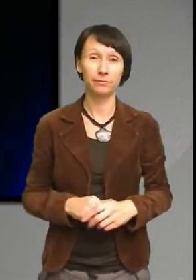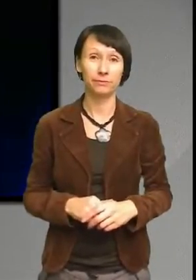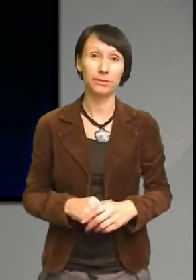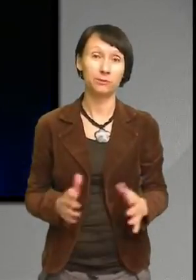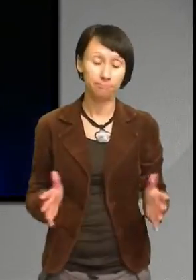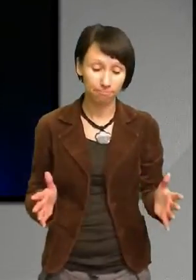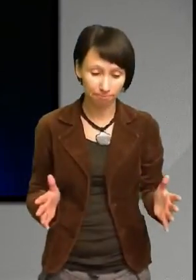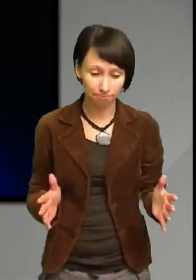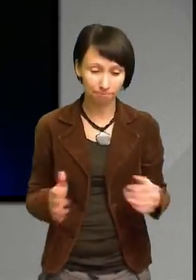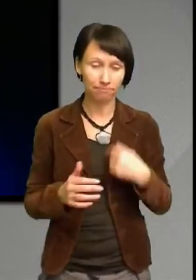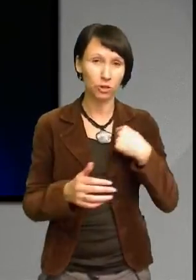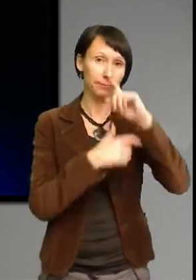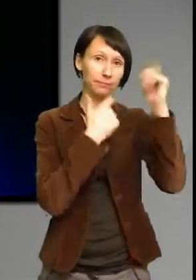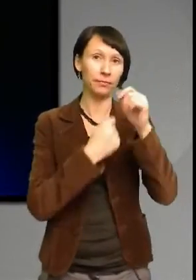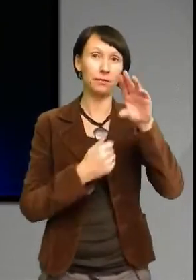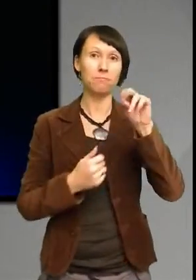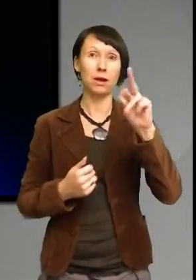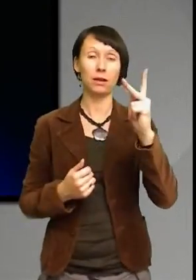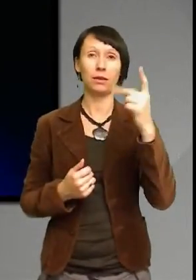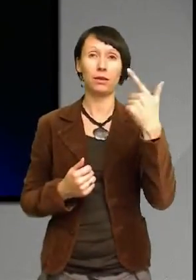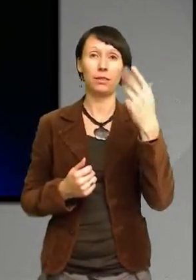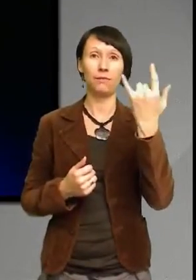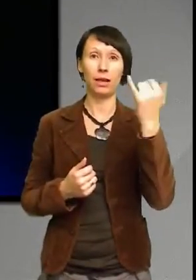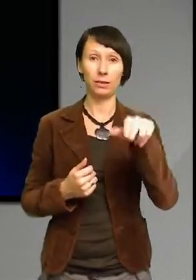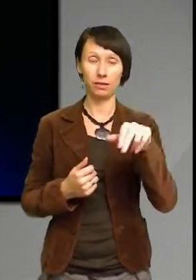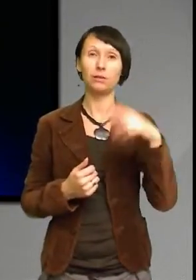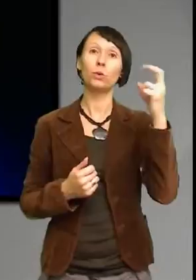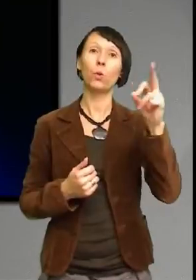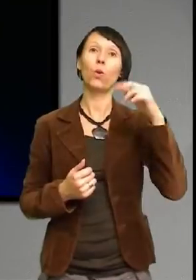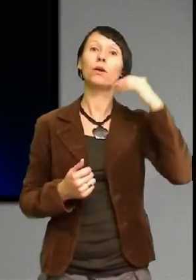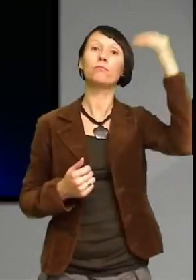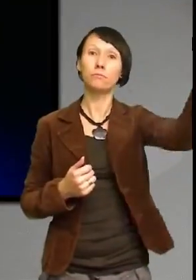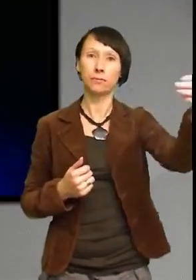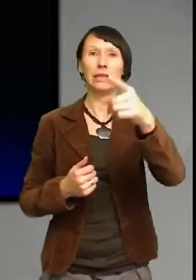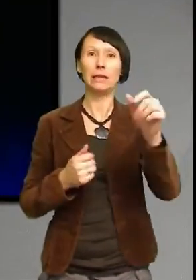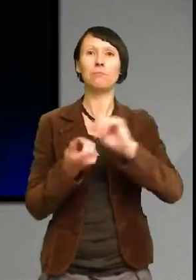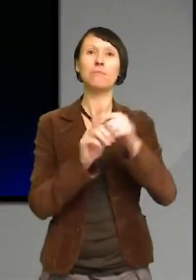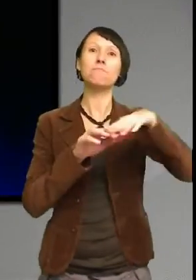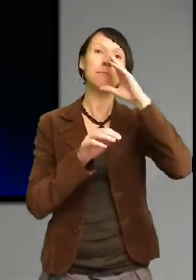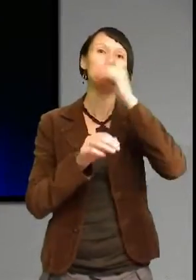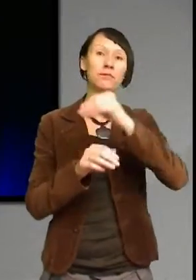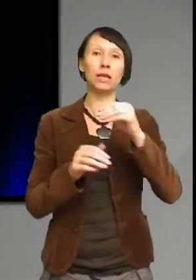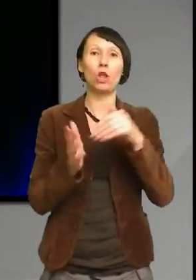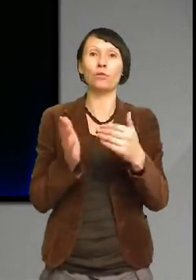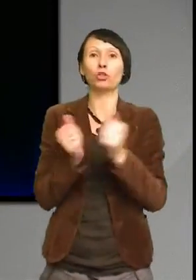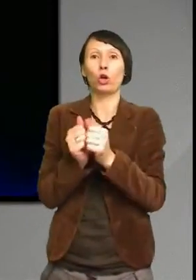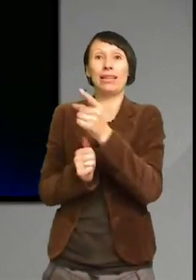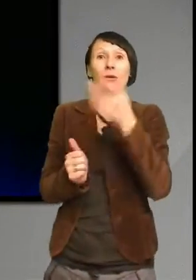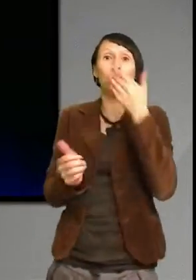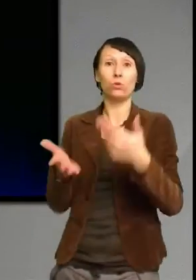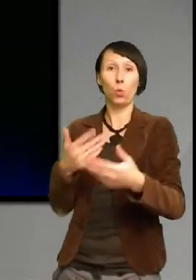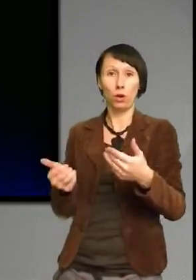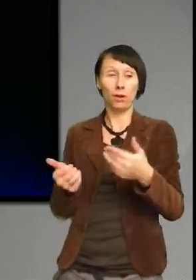För att citera Mark Twain. Twenty years from now, you will be more disappointed by the things you didn't do than by the ones you actually did do.